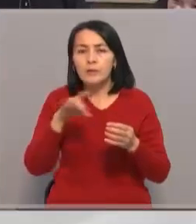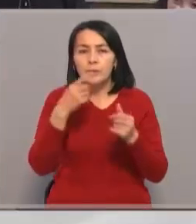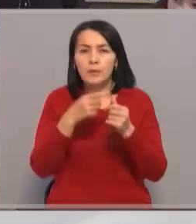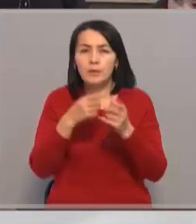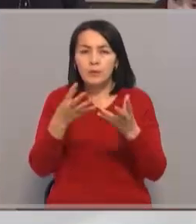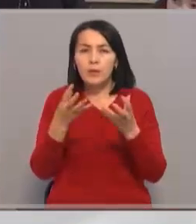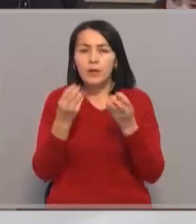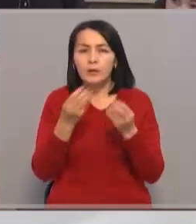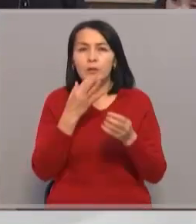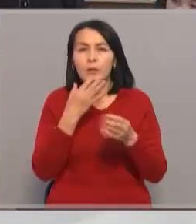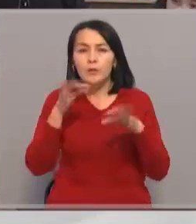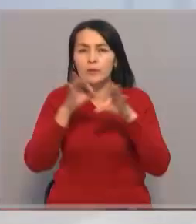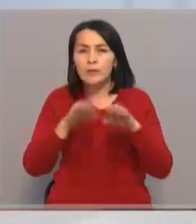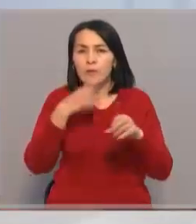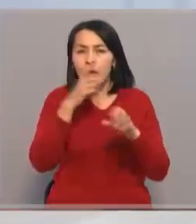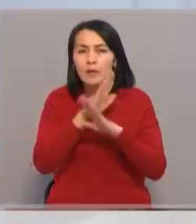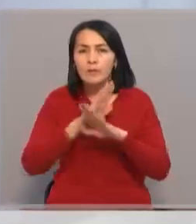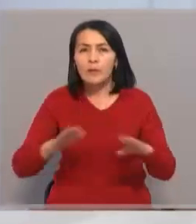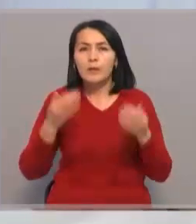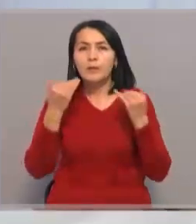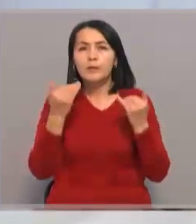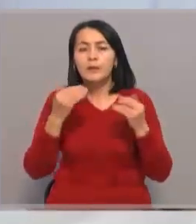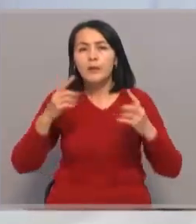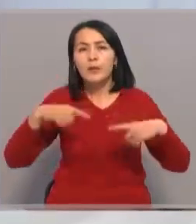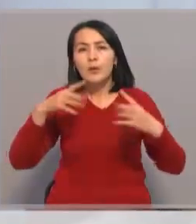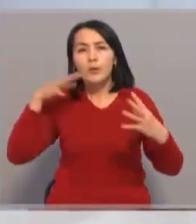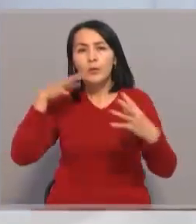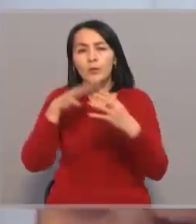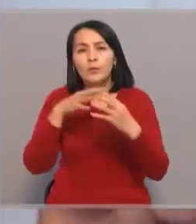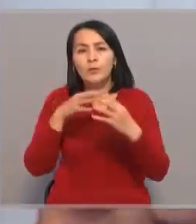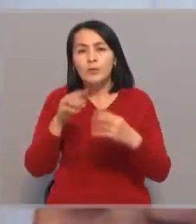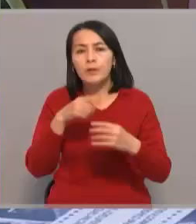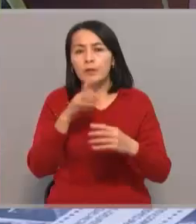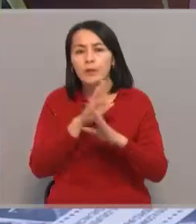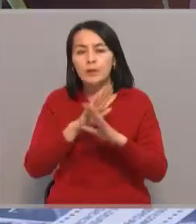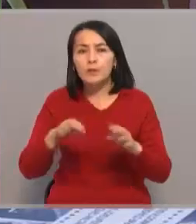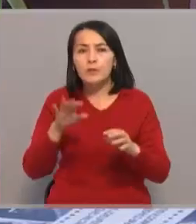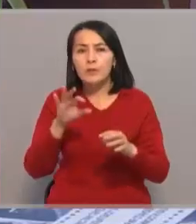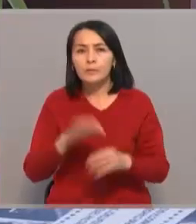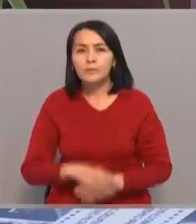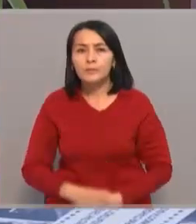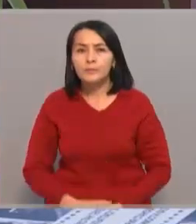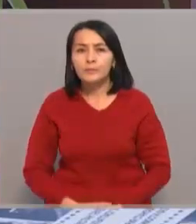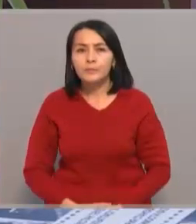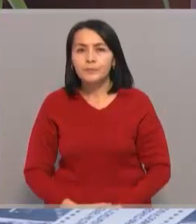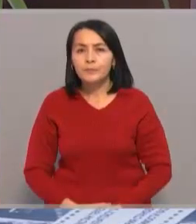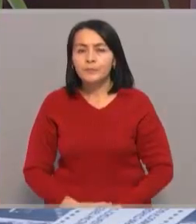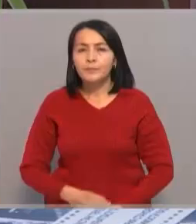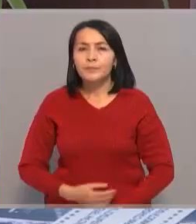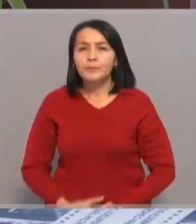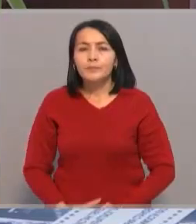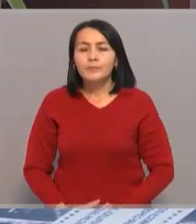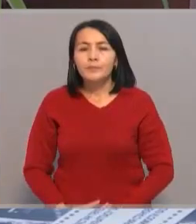атауға ие. Ұлт азаттығын айтпай ақ қойғанда тіпті көтеріліс деген баға да берілген жоқ. Ордабасы ауданынан Кенжехан Дүйсенбі, Әли